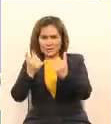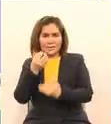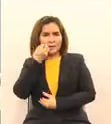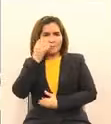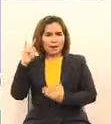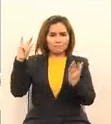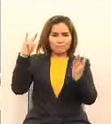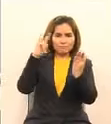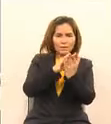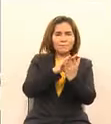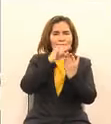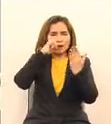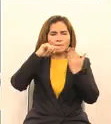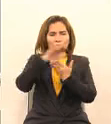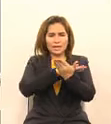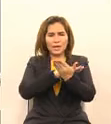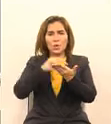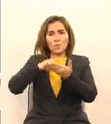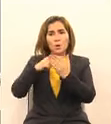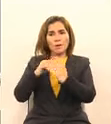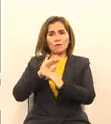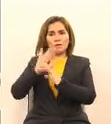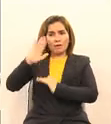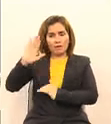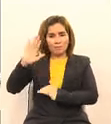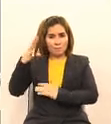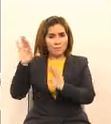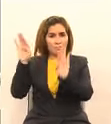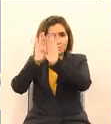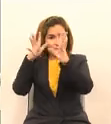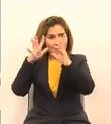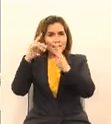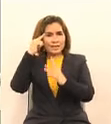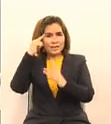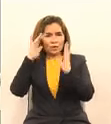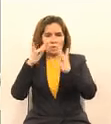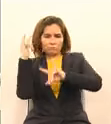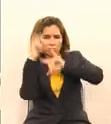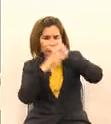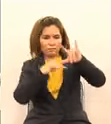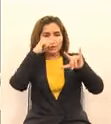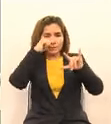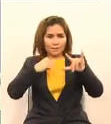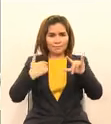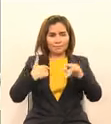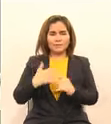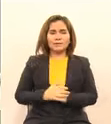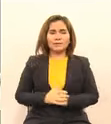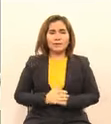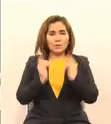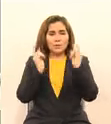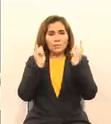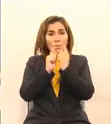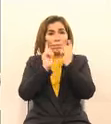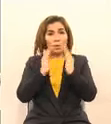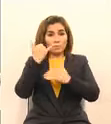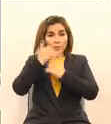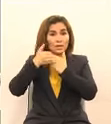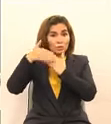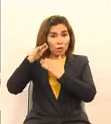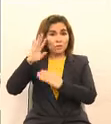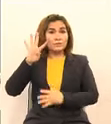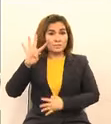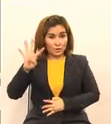องที่เราไม่ได้ปิดเมืองไม่ได้ปิดประเทศเพราะนั้นยังมีคนเหล่านี้เข้ามาก็ยังมีชาวต่างชาติ4รายในจำนว